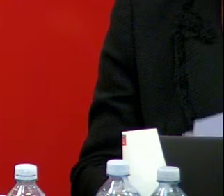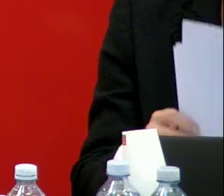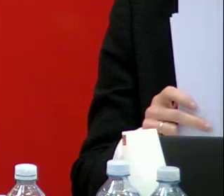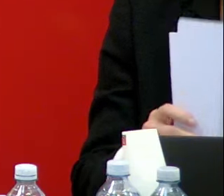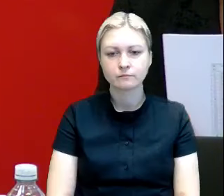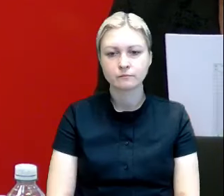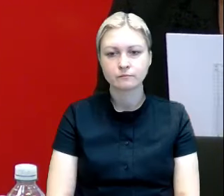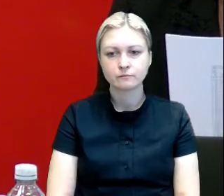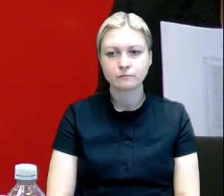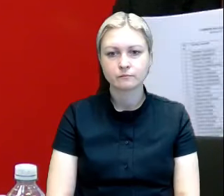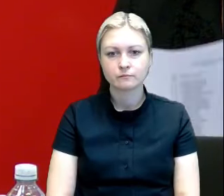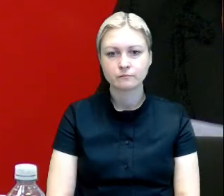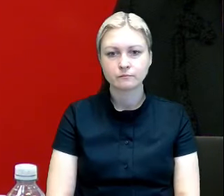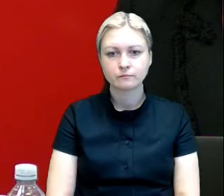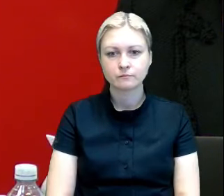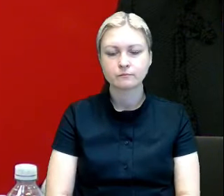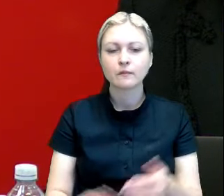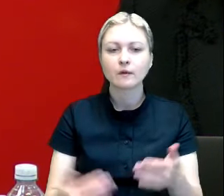registraciją